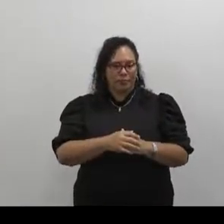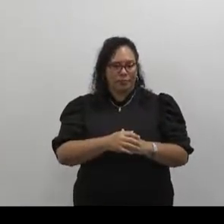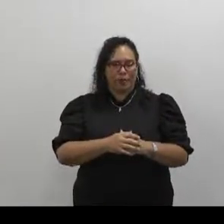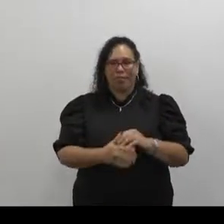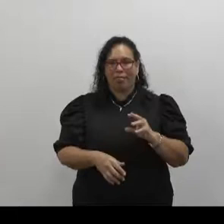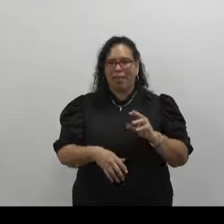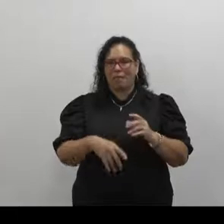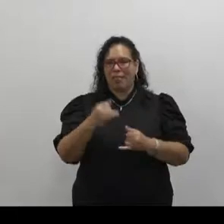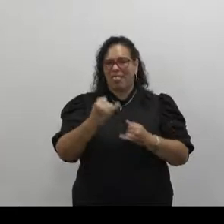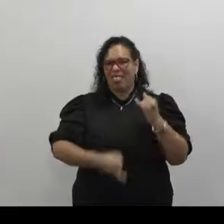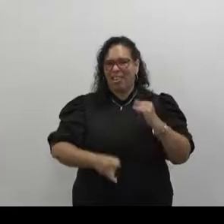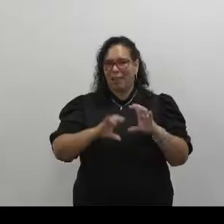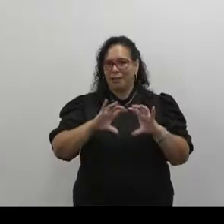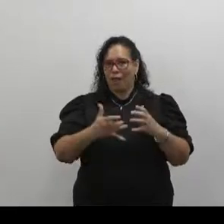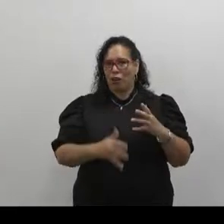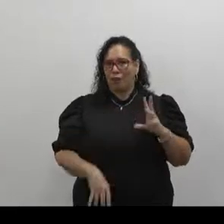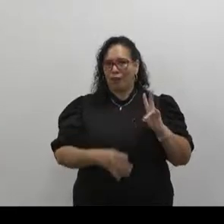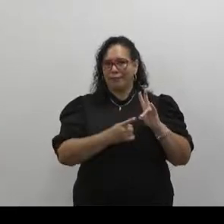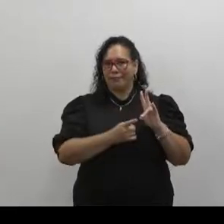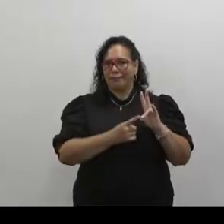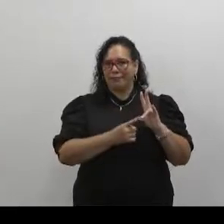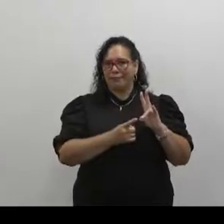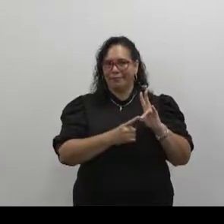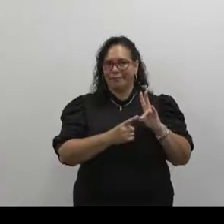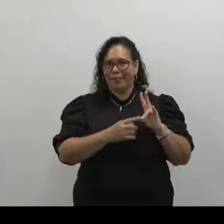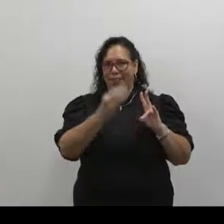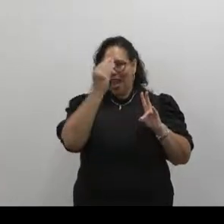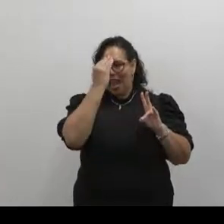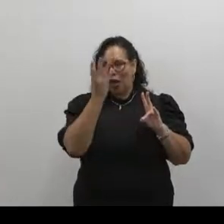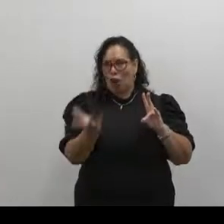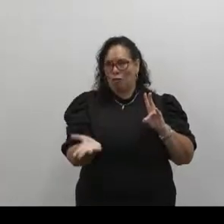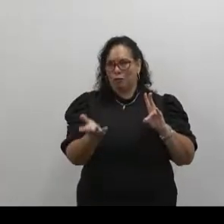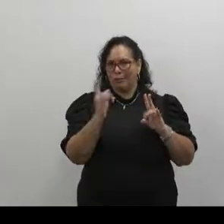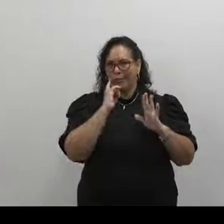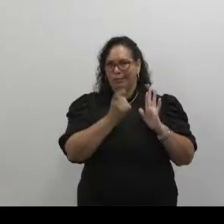một tới dương miền cùng rong trong thôi ấy khá hai